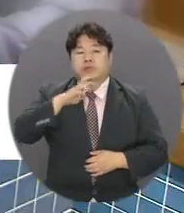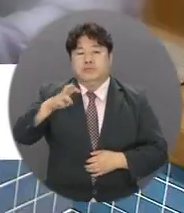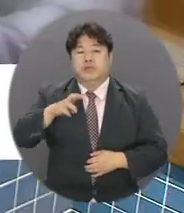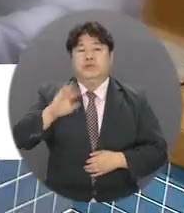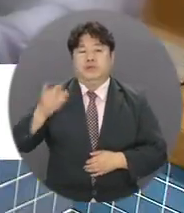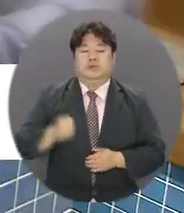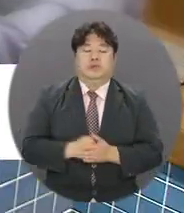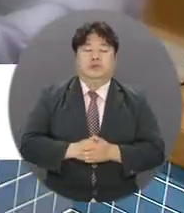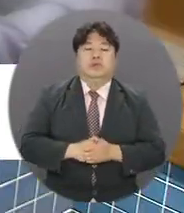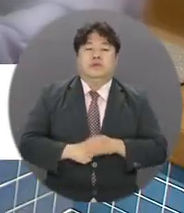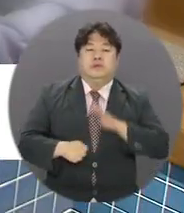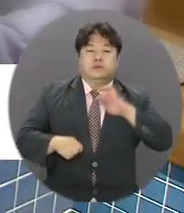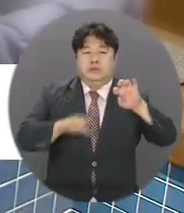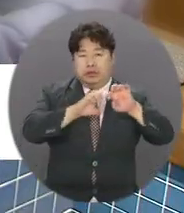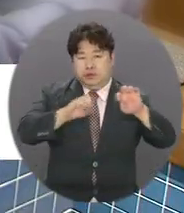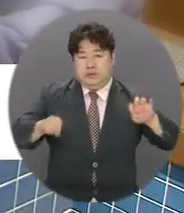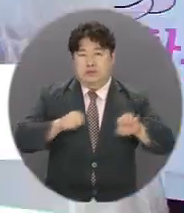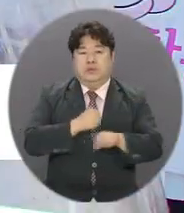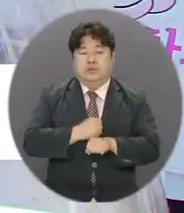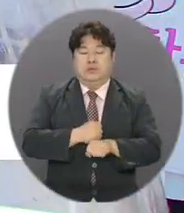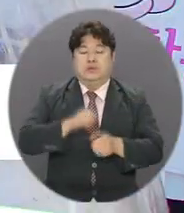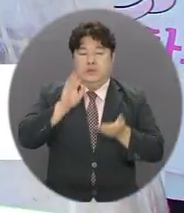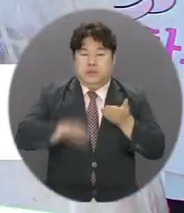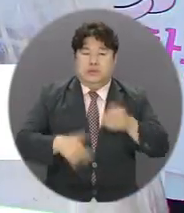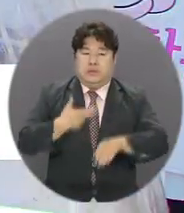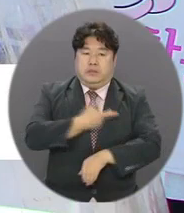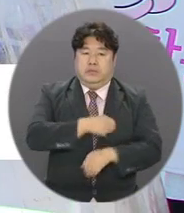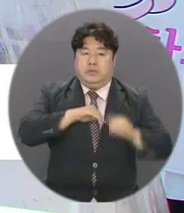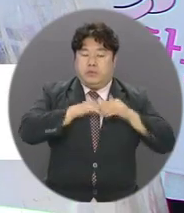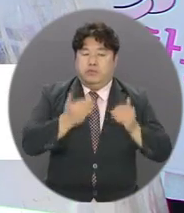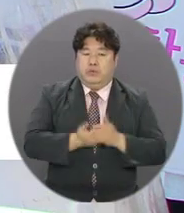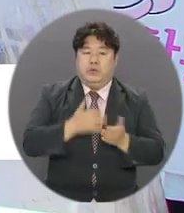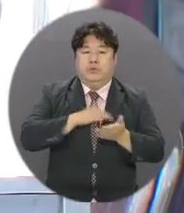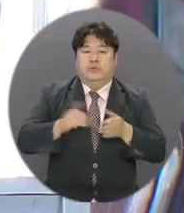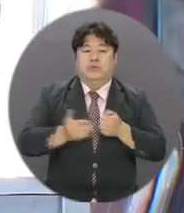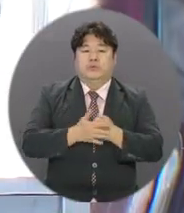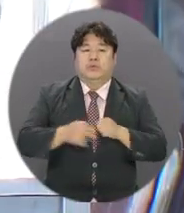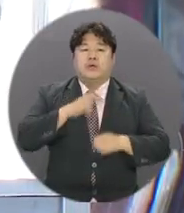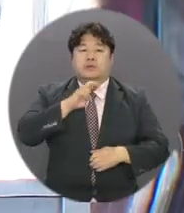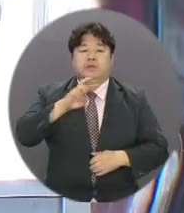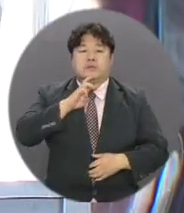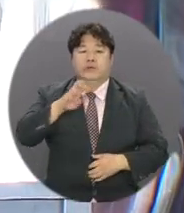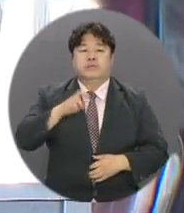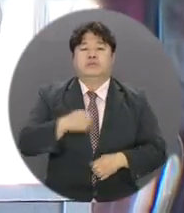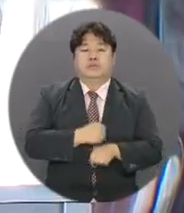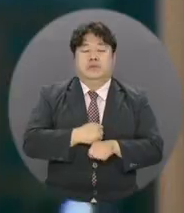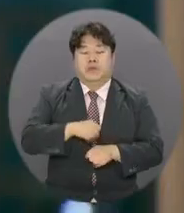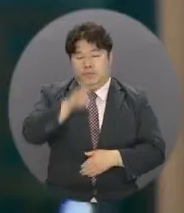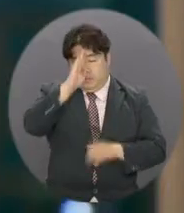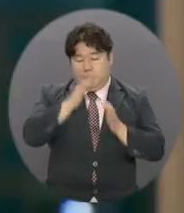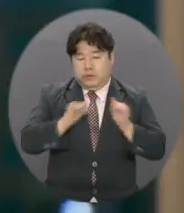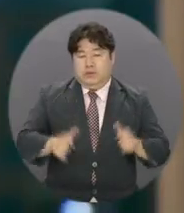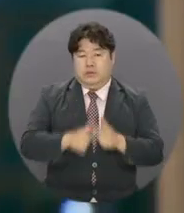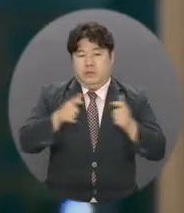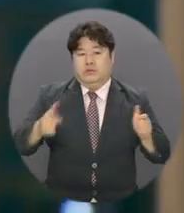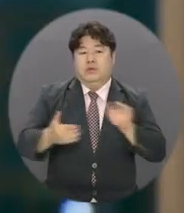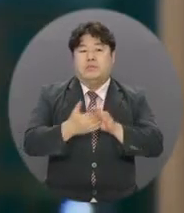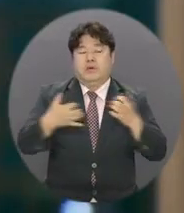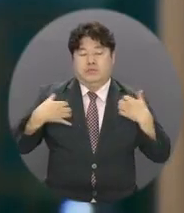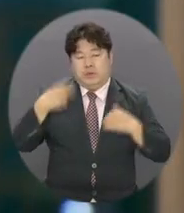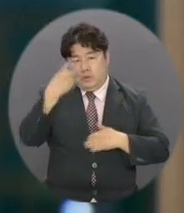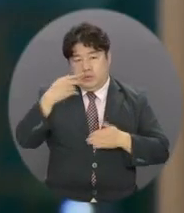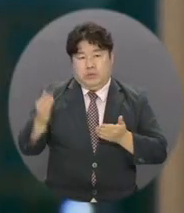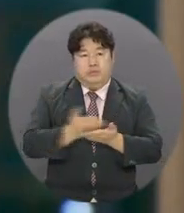차지했습니다. 40%대에 불과한 낮은 접종 완료율 때문에 20, 30대 환자가 늘어난 것으로 방역당국은 분석하고